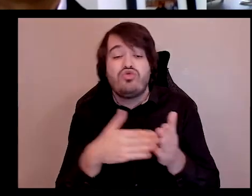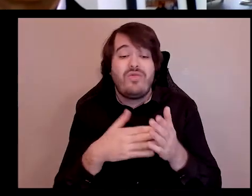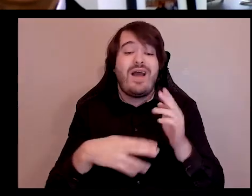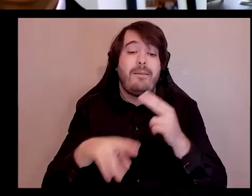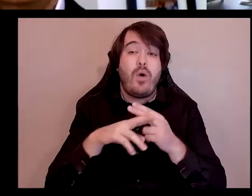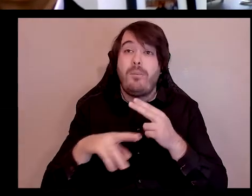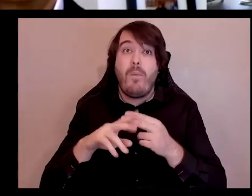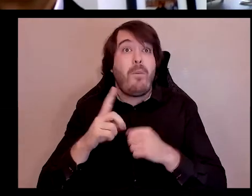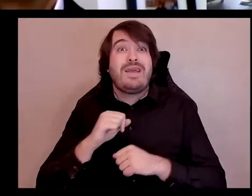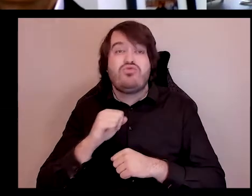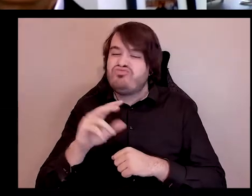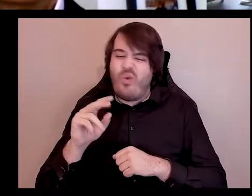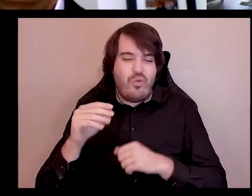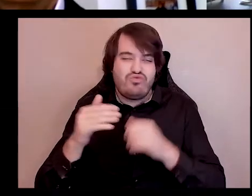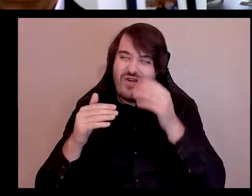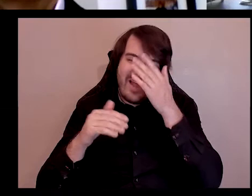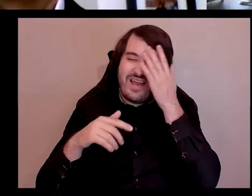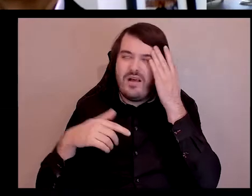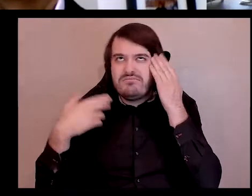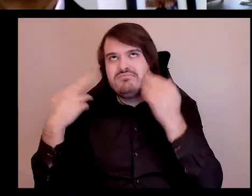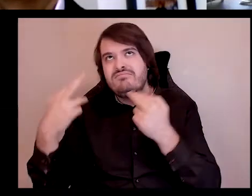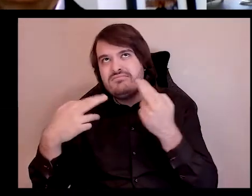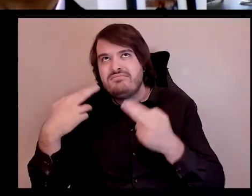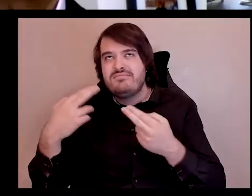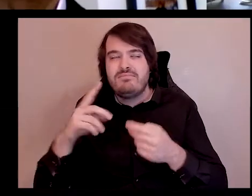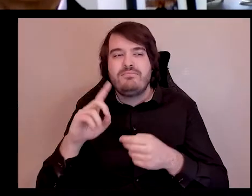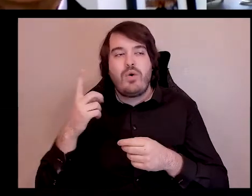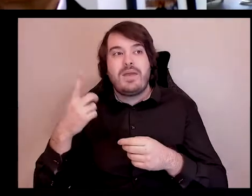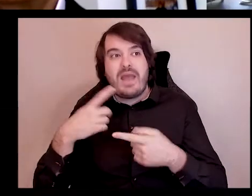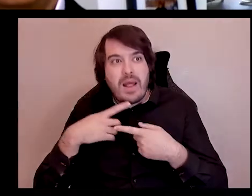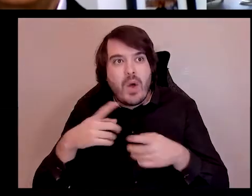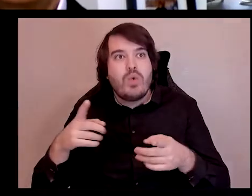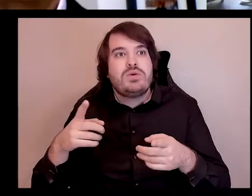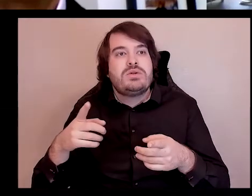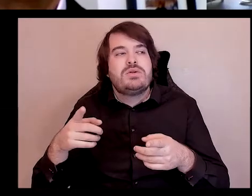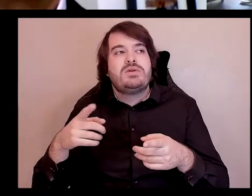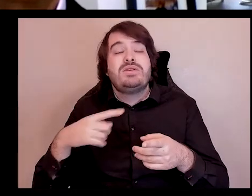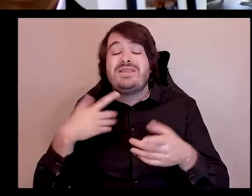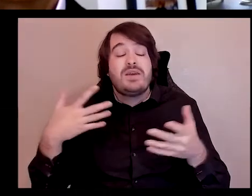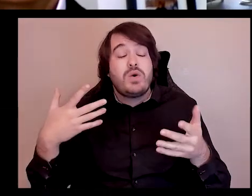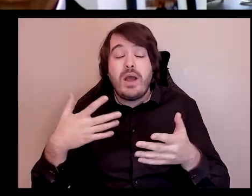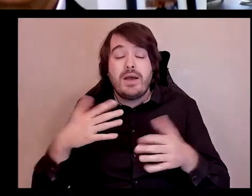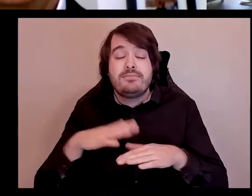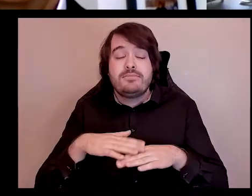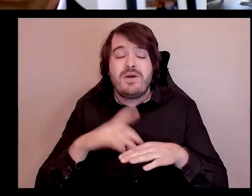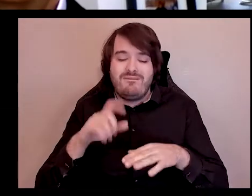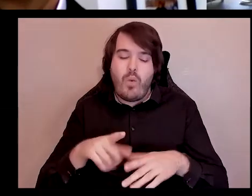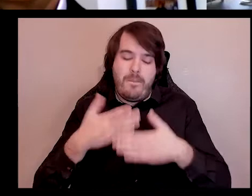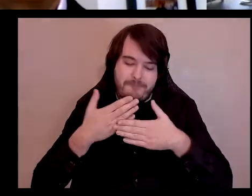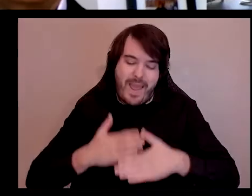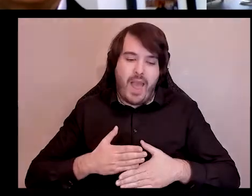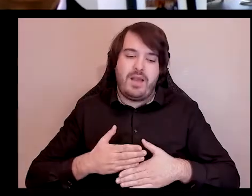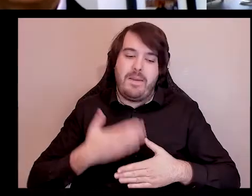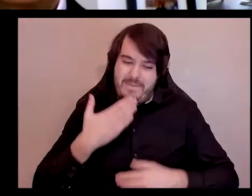un contexte de recherche d'emploi? Et la réponse vient rarement du premier coup. Je fais